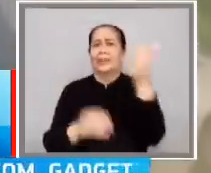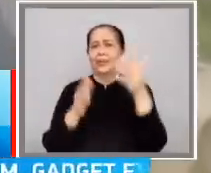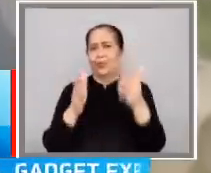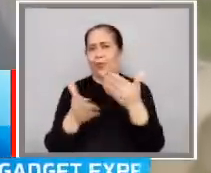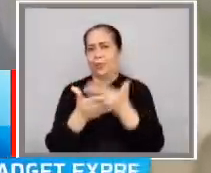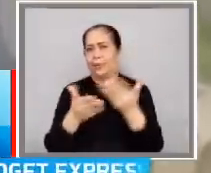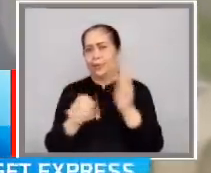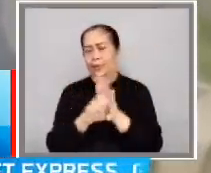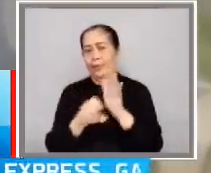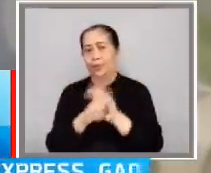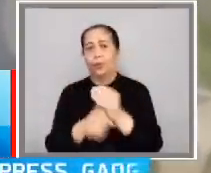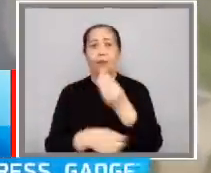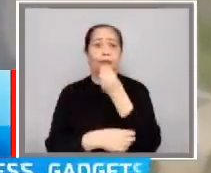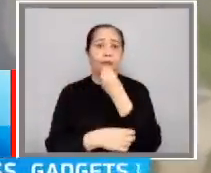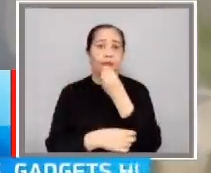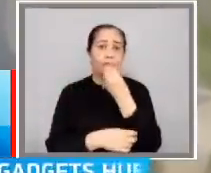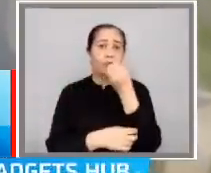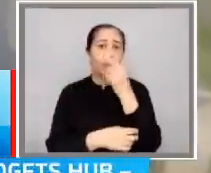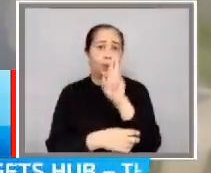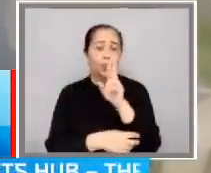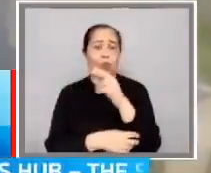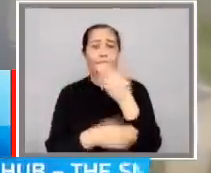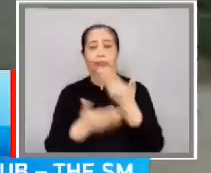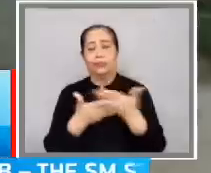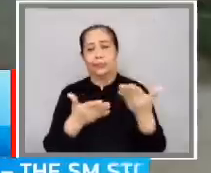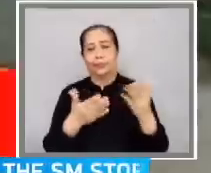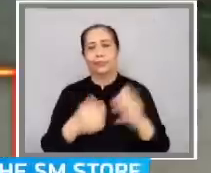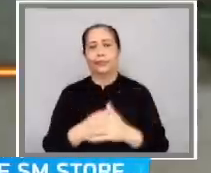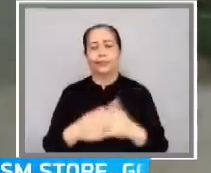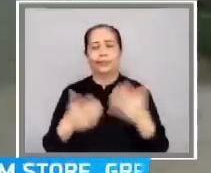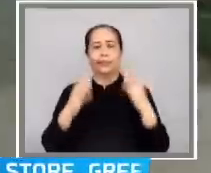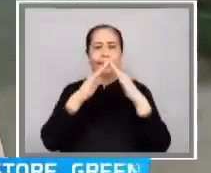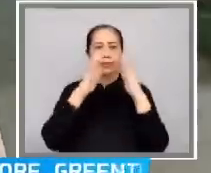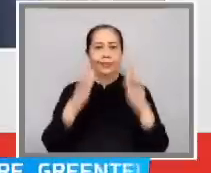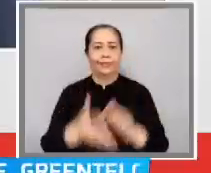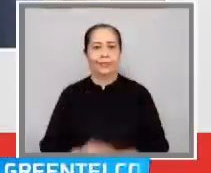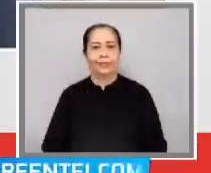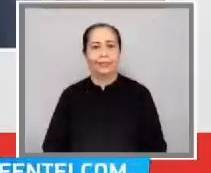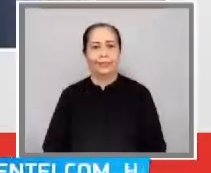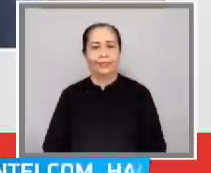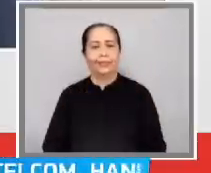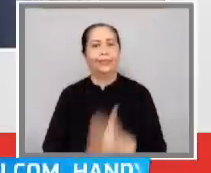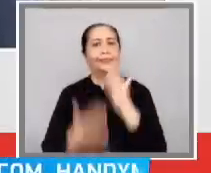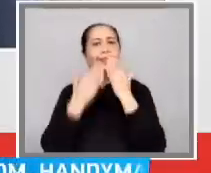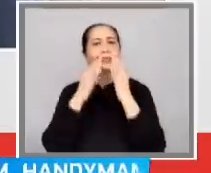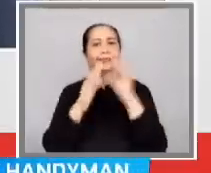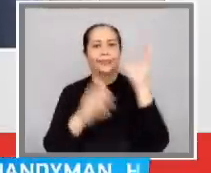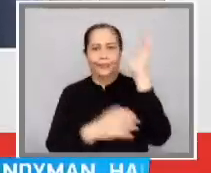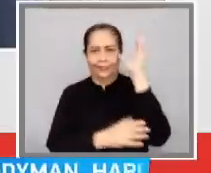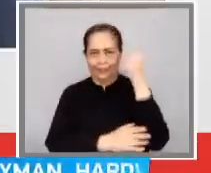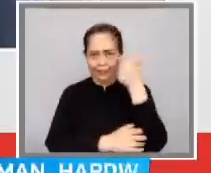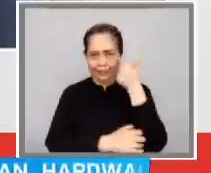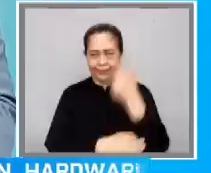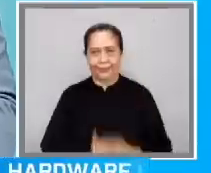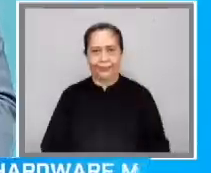ng pagkain o mga gamit sa bahay. Koni. Maraming salamat, Chino Gaston.